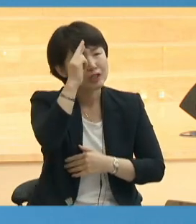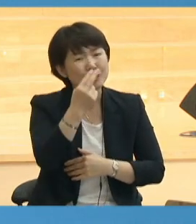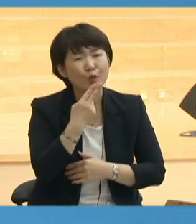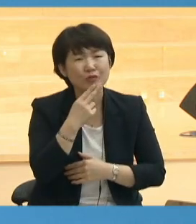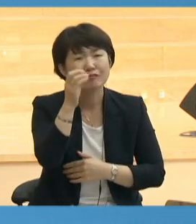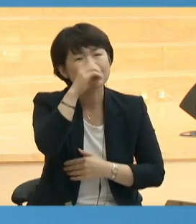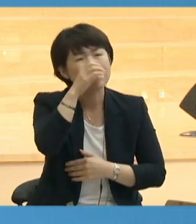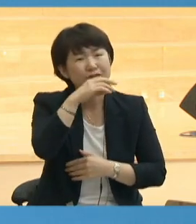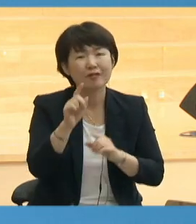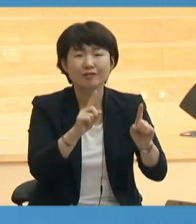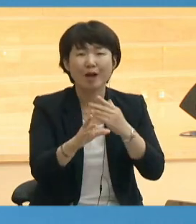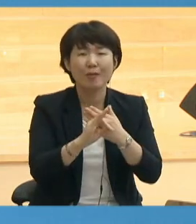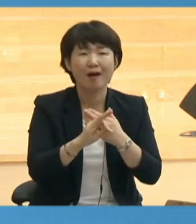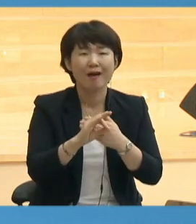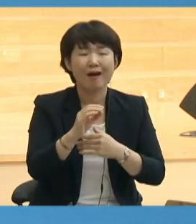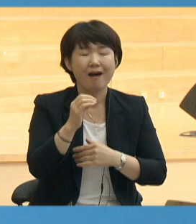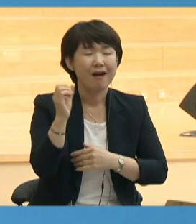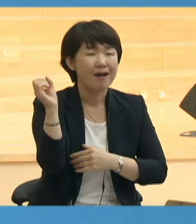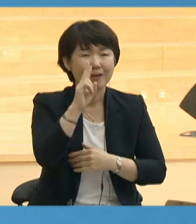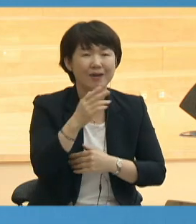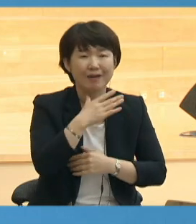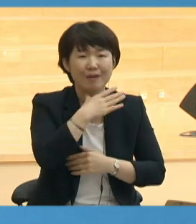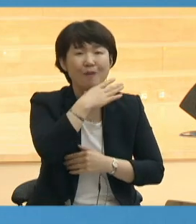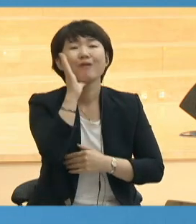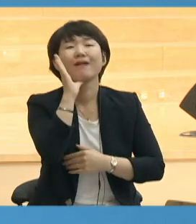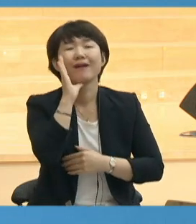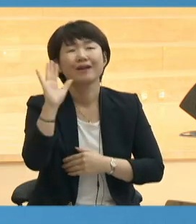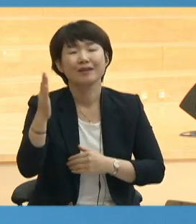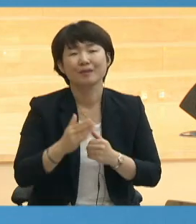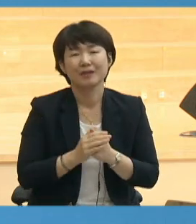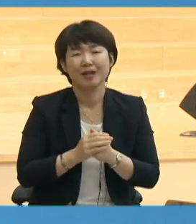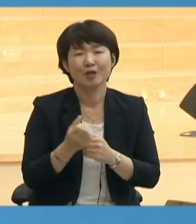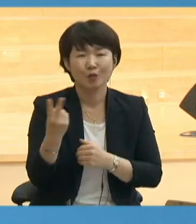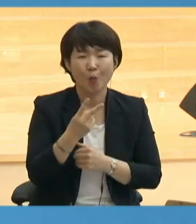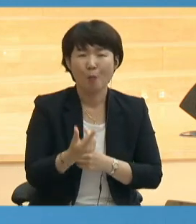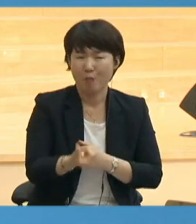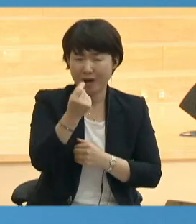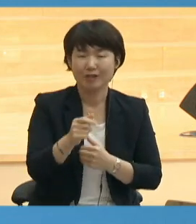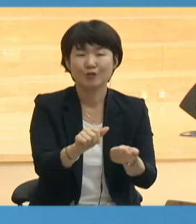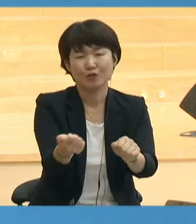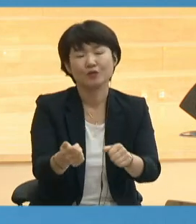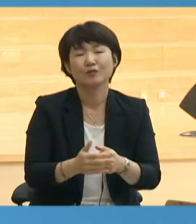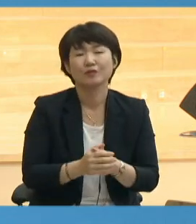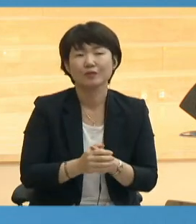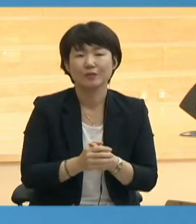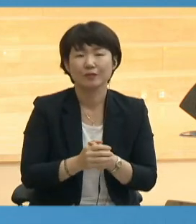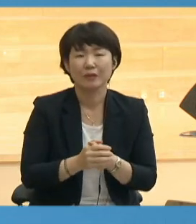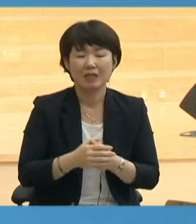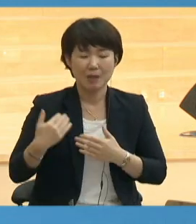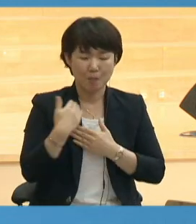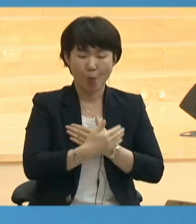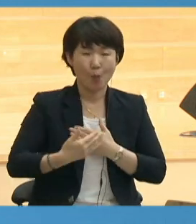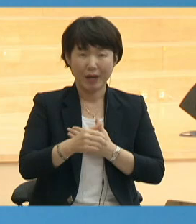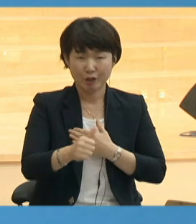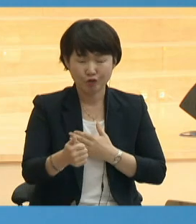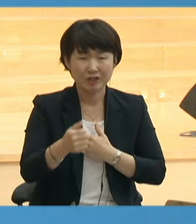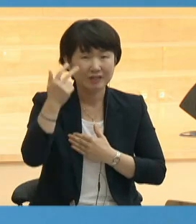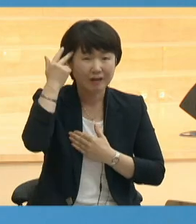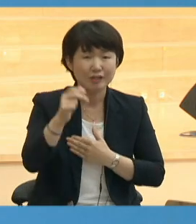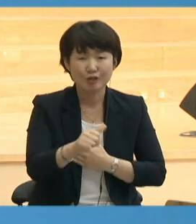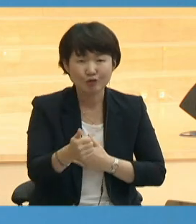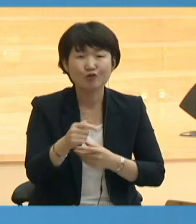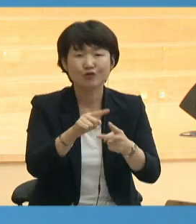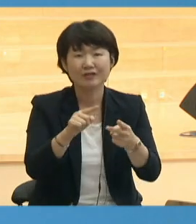일이 박상 글 쓰는 일이 그렇게 일찍 죽습니다 육체가 죽든 정신이 쭉